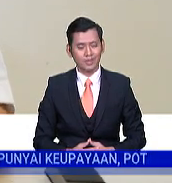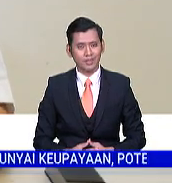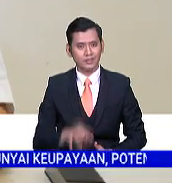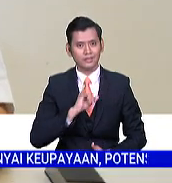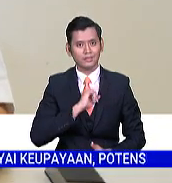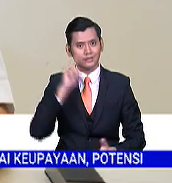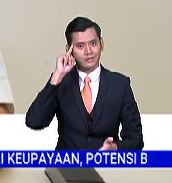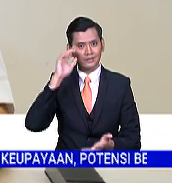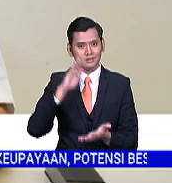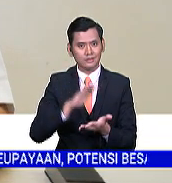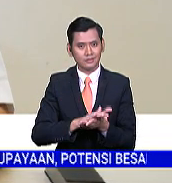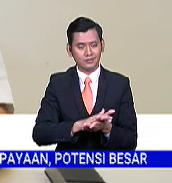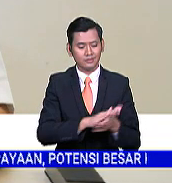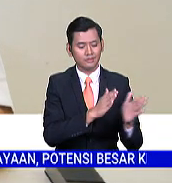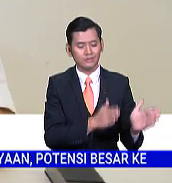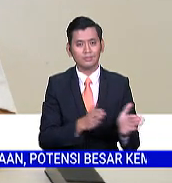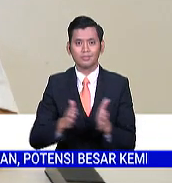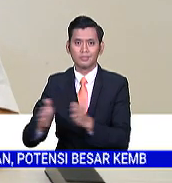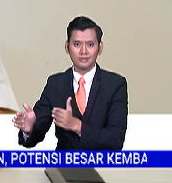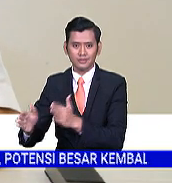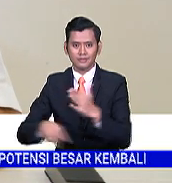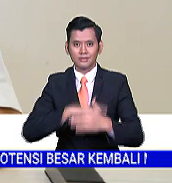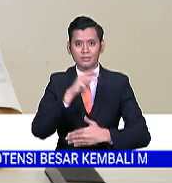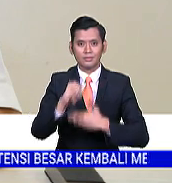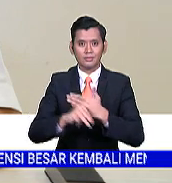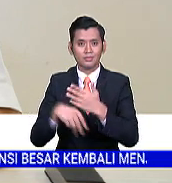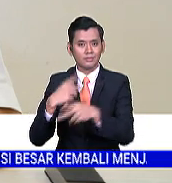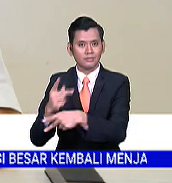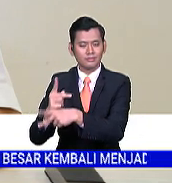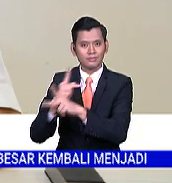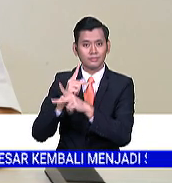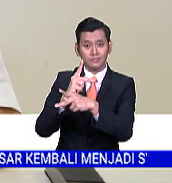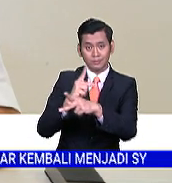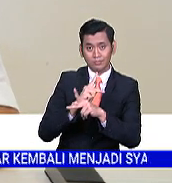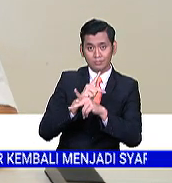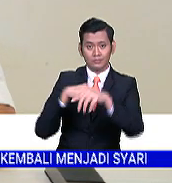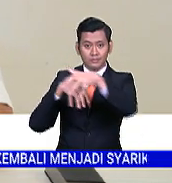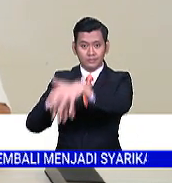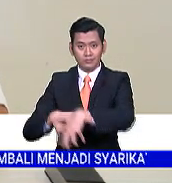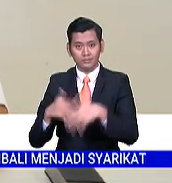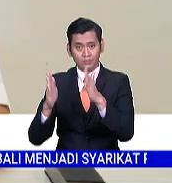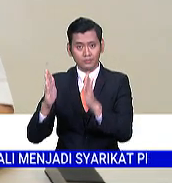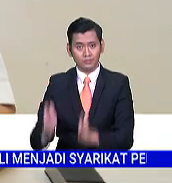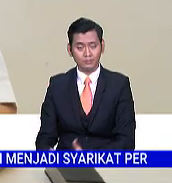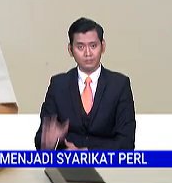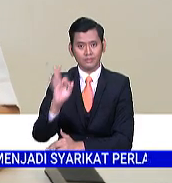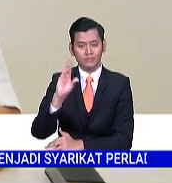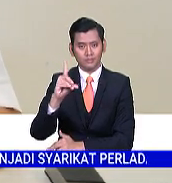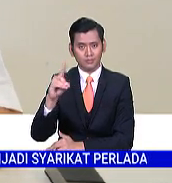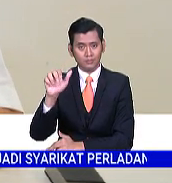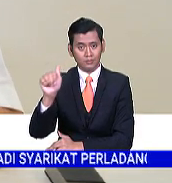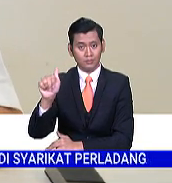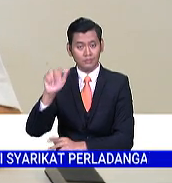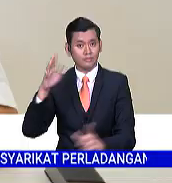Saya percaya dengan penstrukturan semula pinjaman-pinjaman tersebut, ia akan mengembalikan fokus